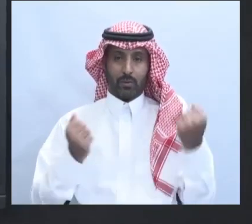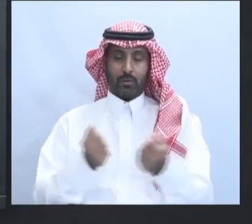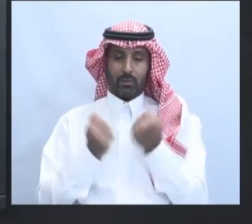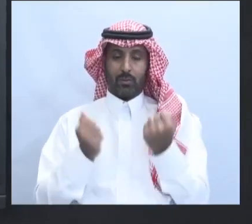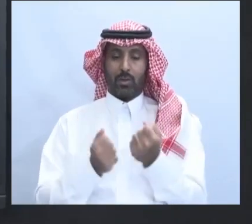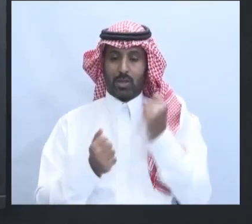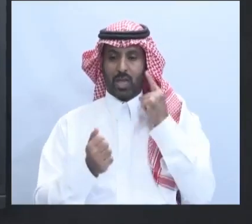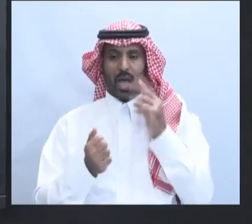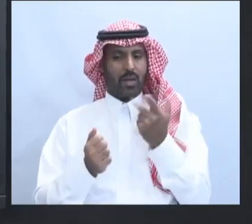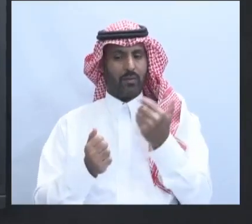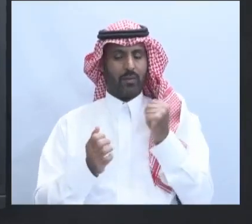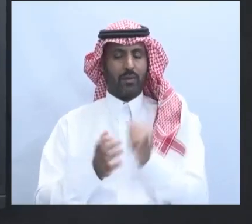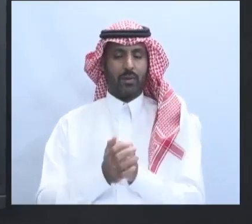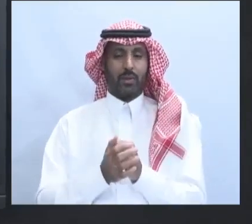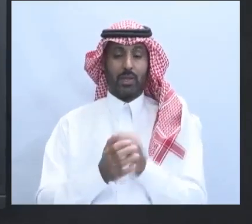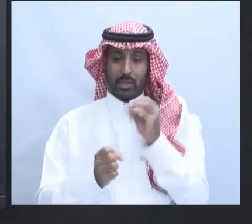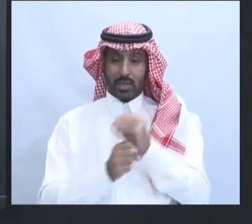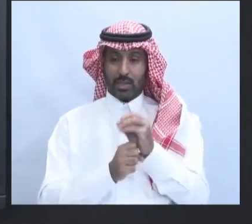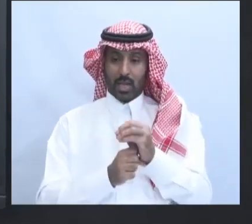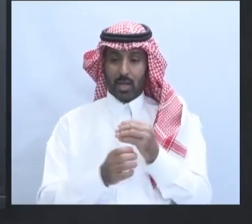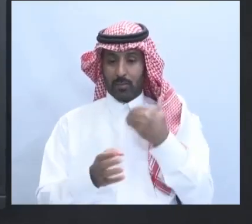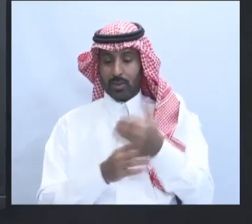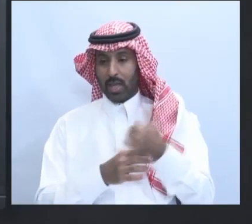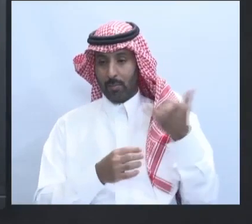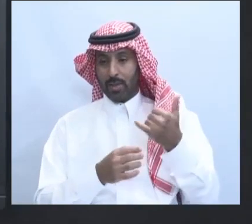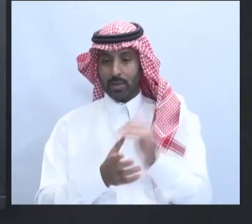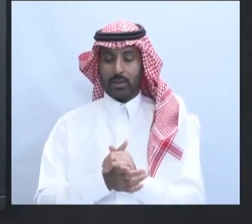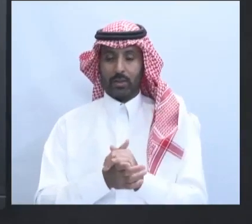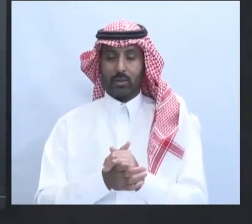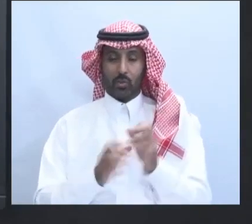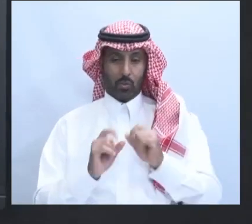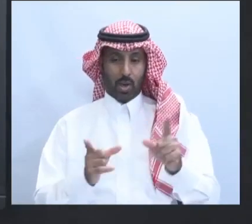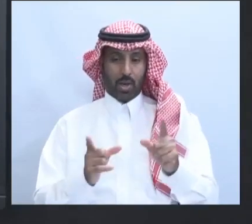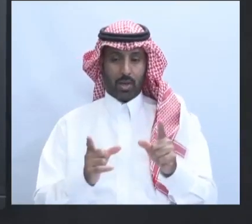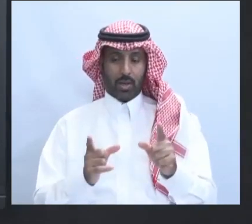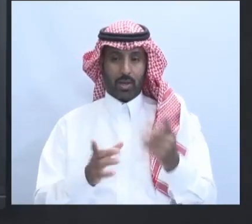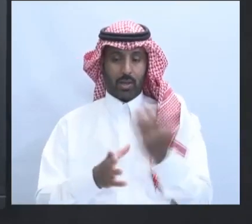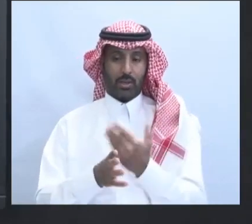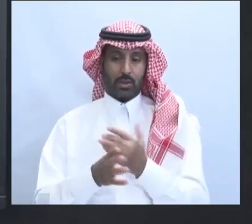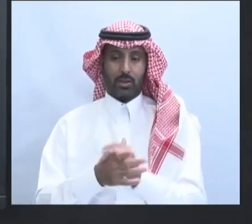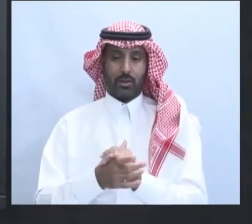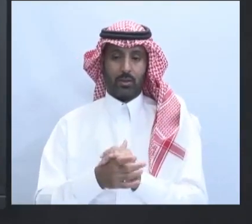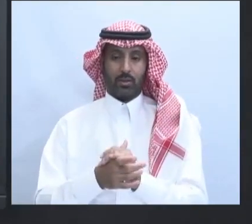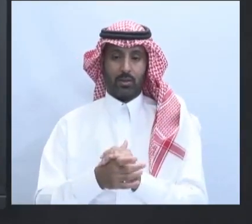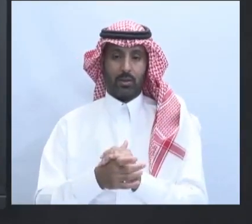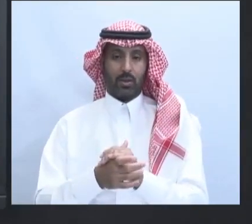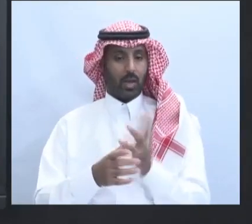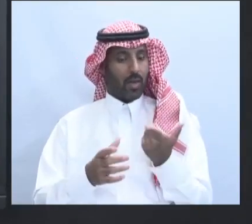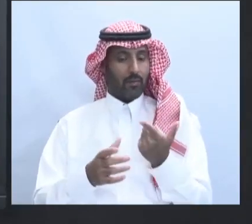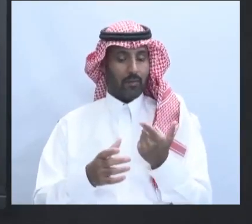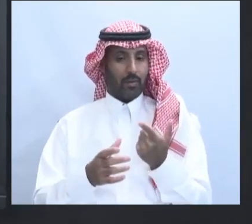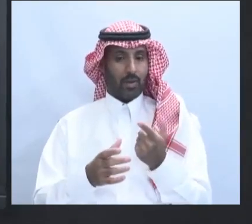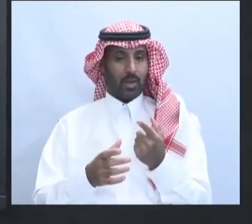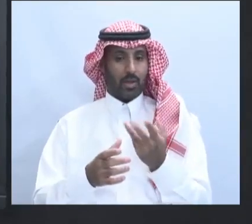نعرف حجم هذا الدرس واهميته هنا ابين واعلل كيف يتم